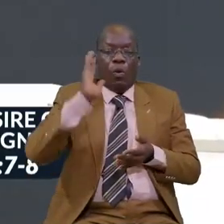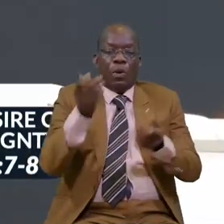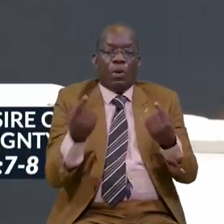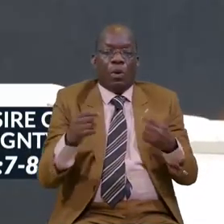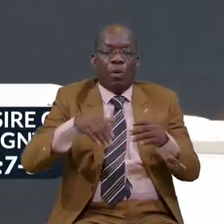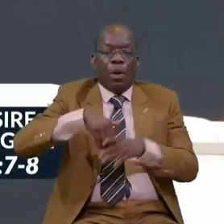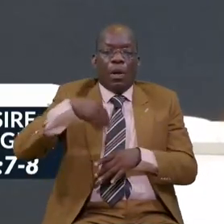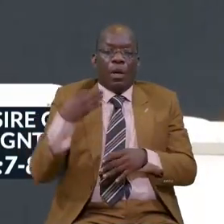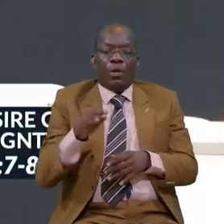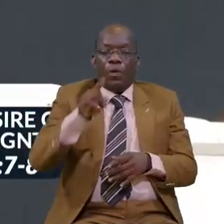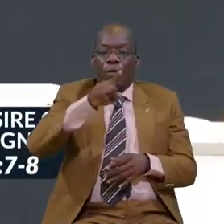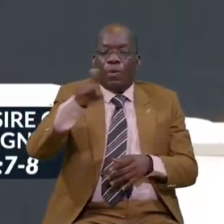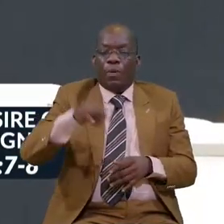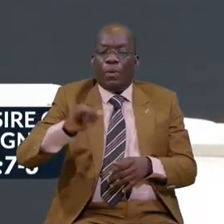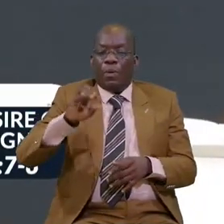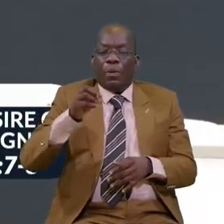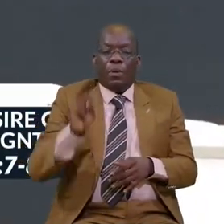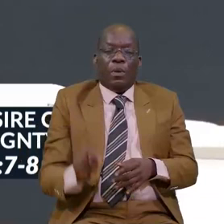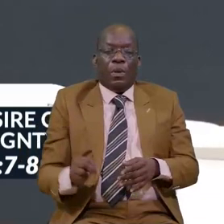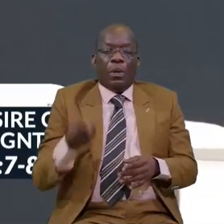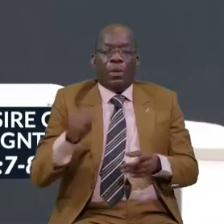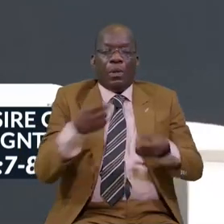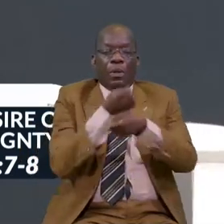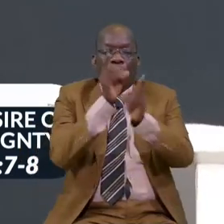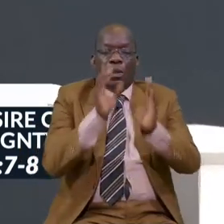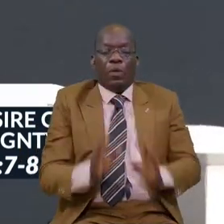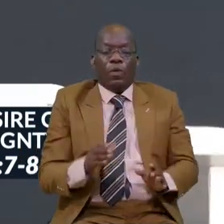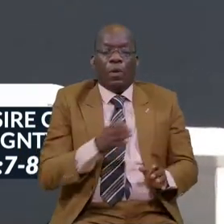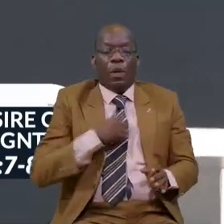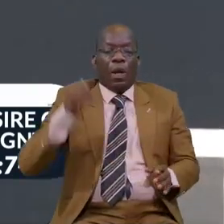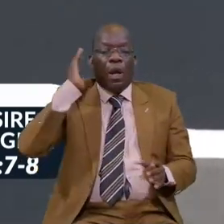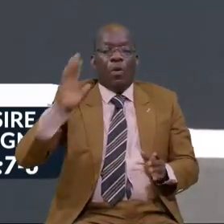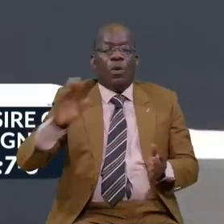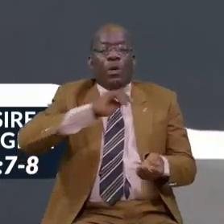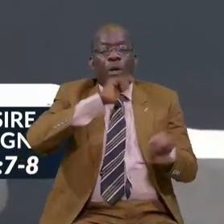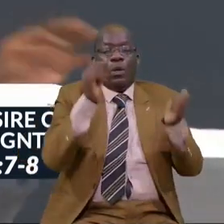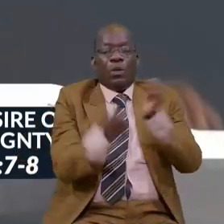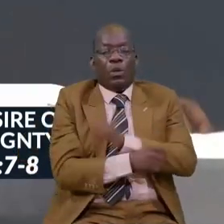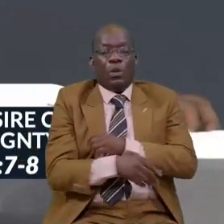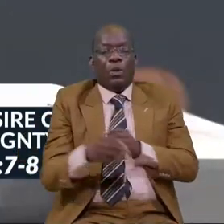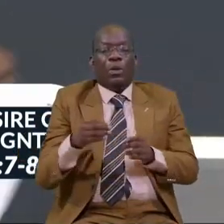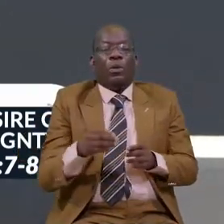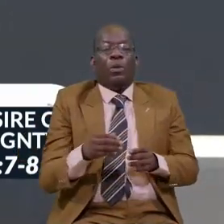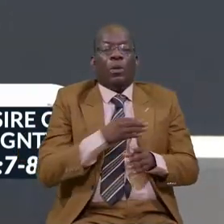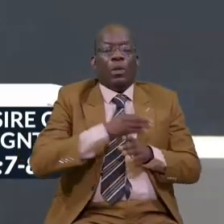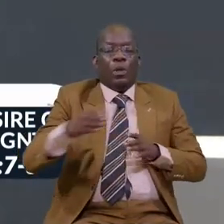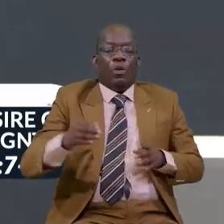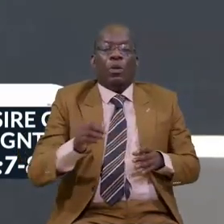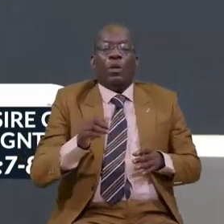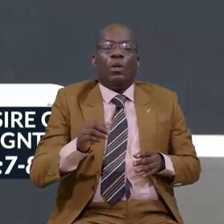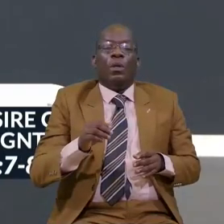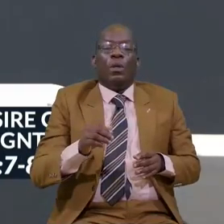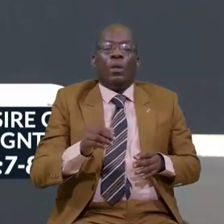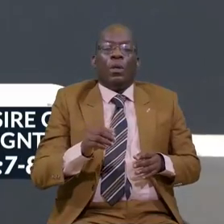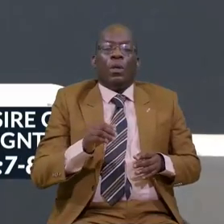Et ainsi tout Israël sera sauvé, selon qu'il est écrit, le libérateur viendra de Sion, le libérateur viendra